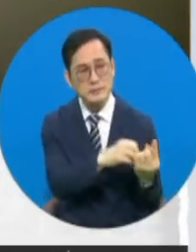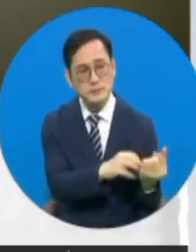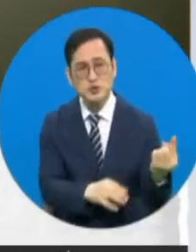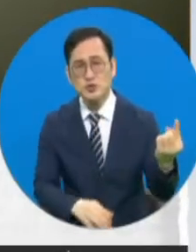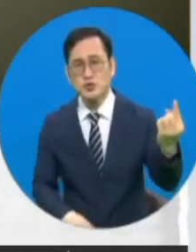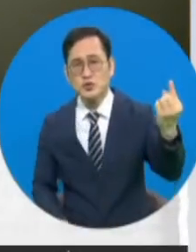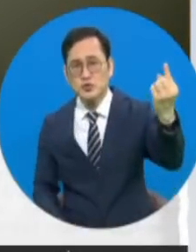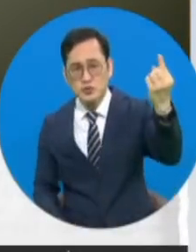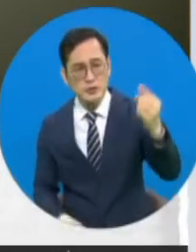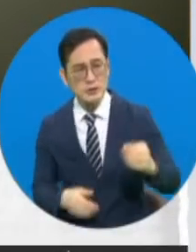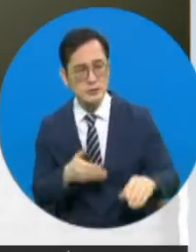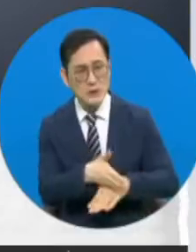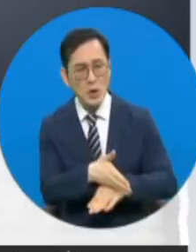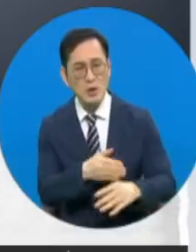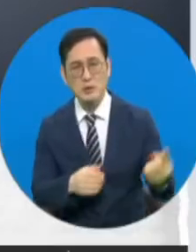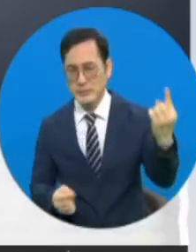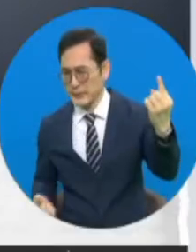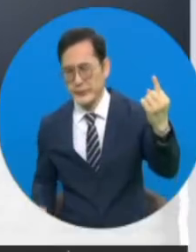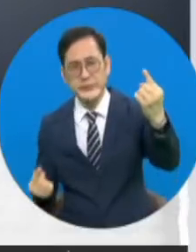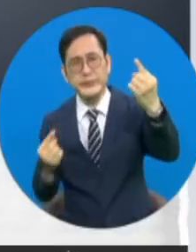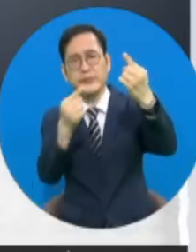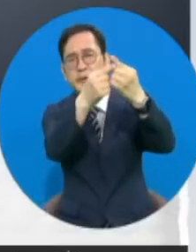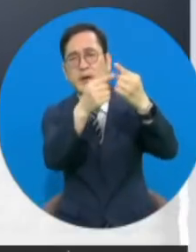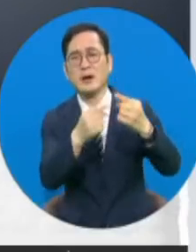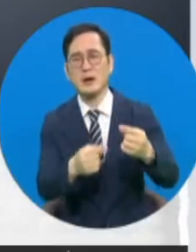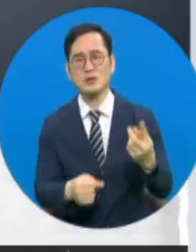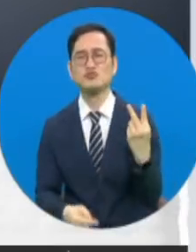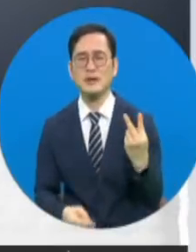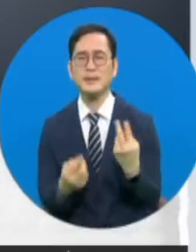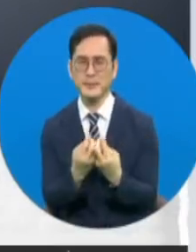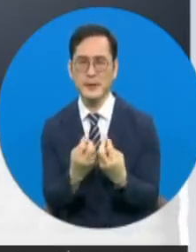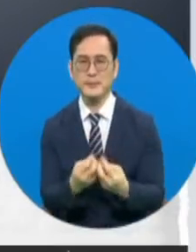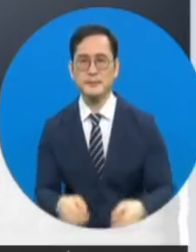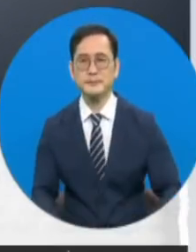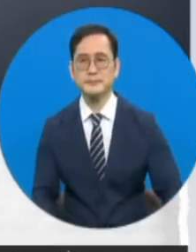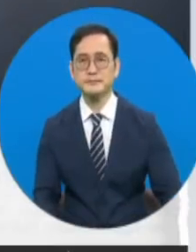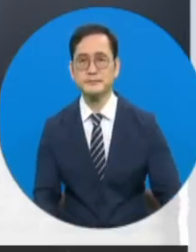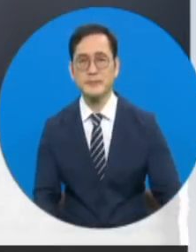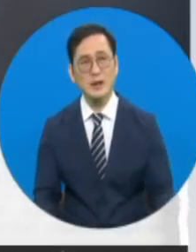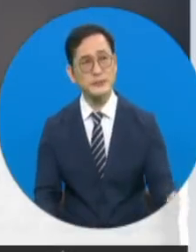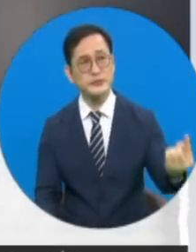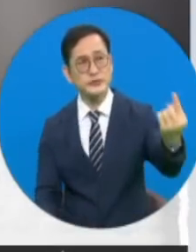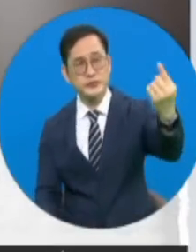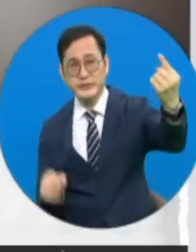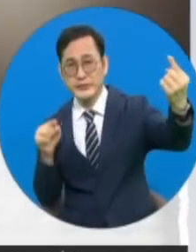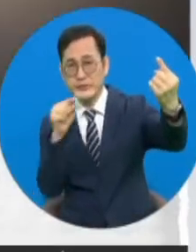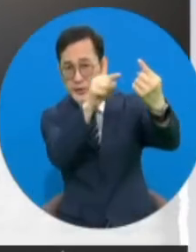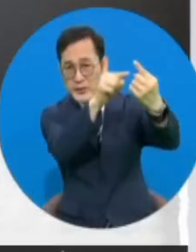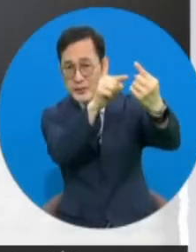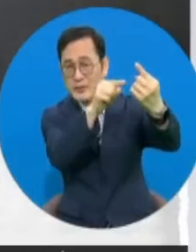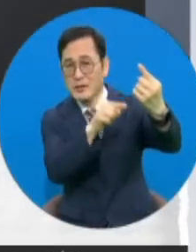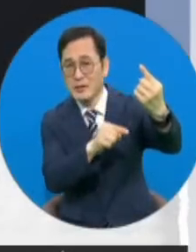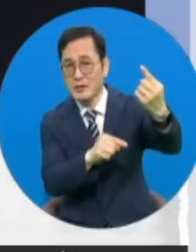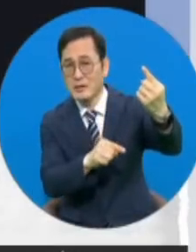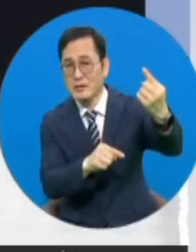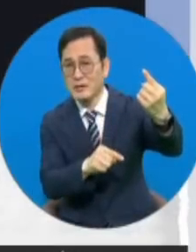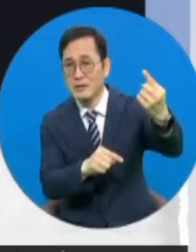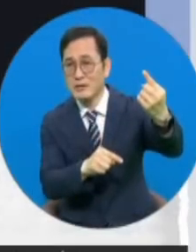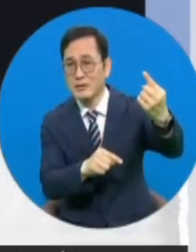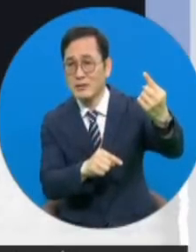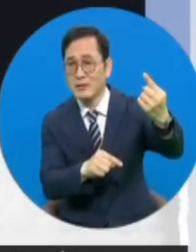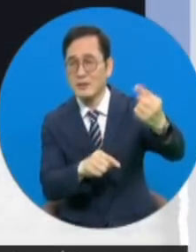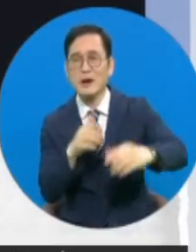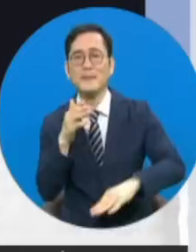우리의 삼축 체계에도 그런 것을 목표로 해서 여러가지 대비를 강하고 있는데요 특히 날아오는 미사일을 요격하는 것은 어떻게 보면